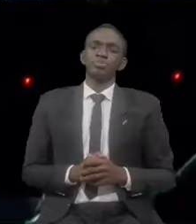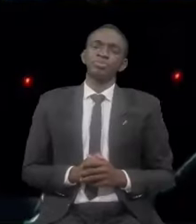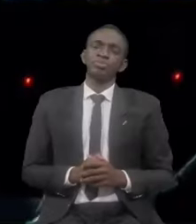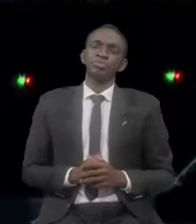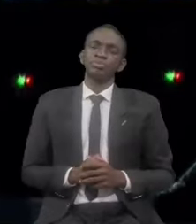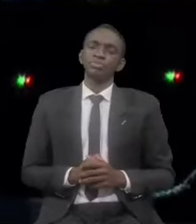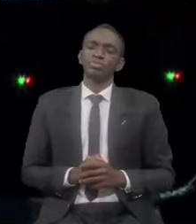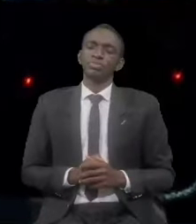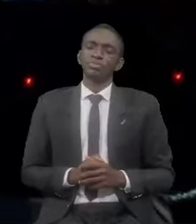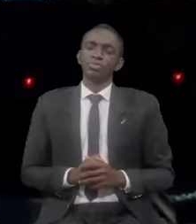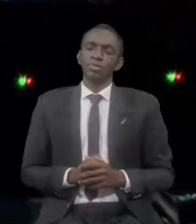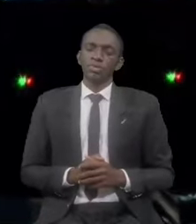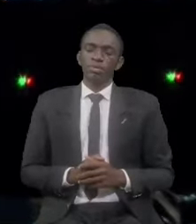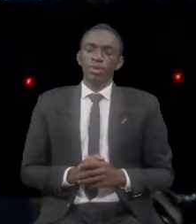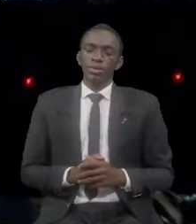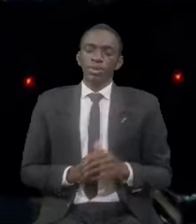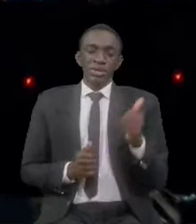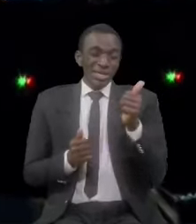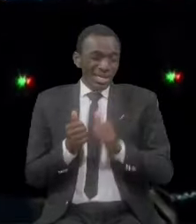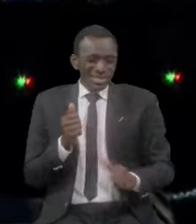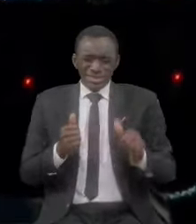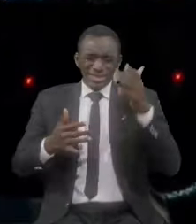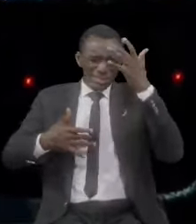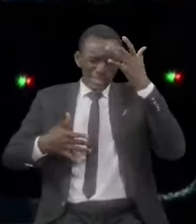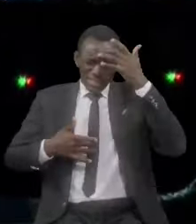Jésus-Christ. Toute maladie interne,